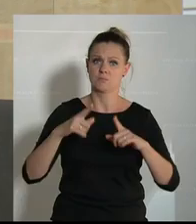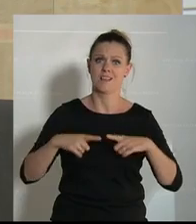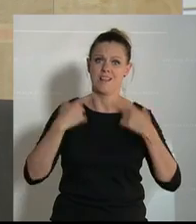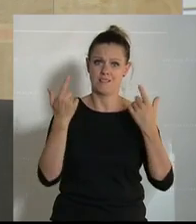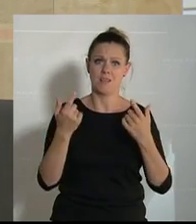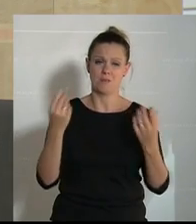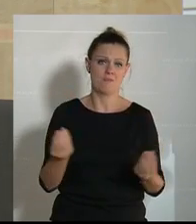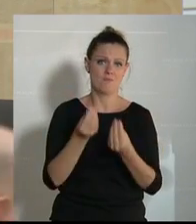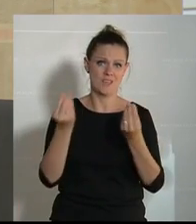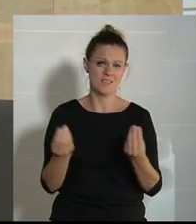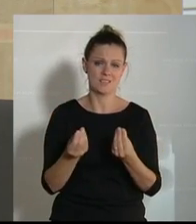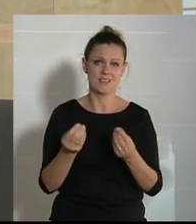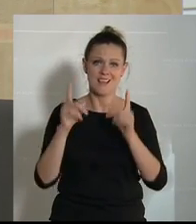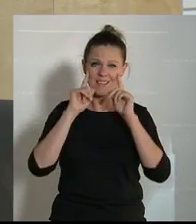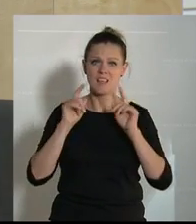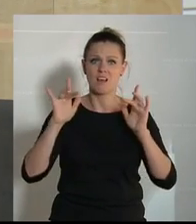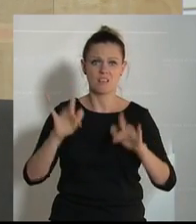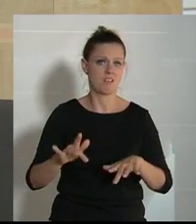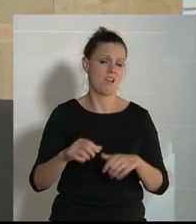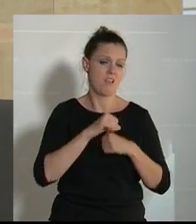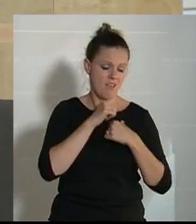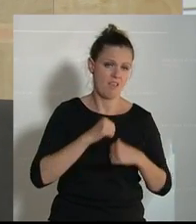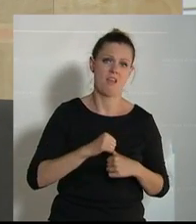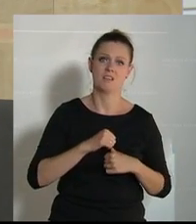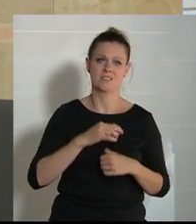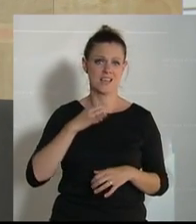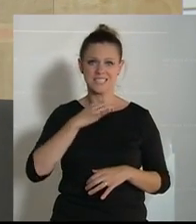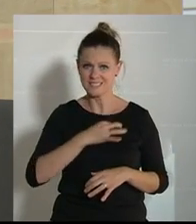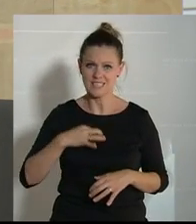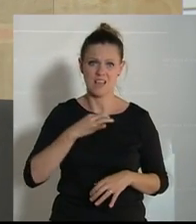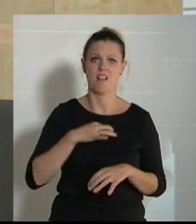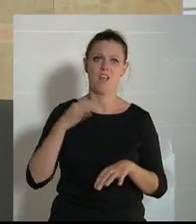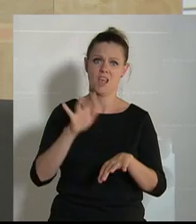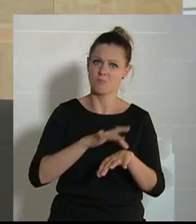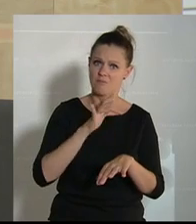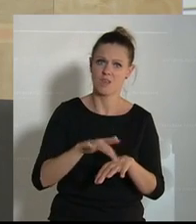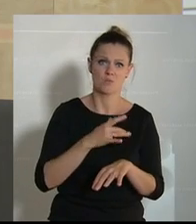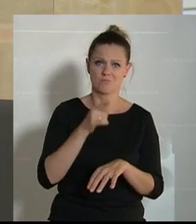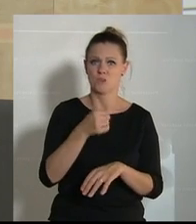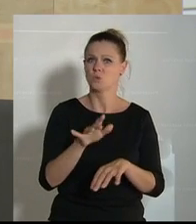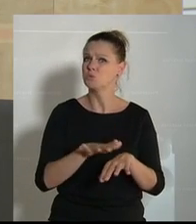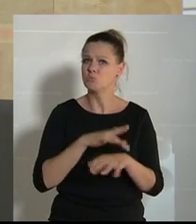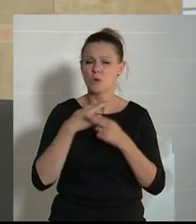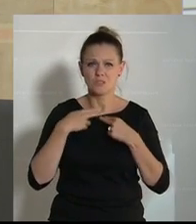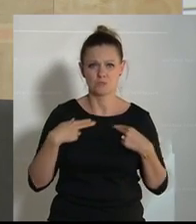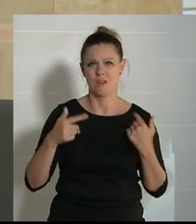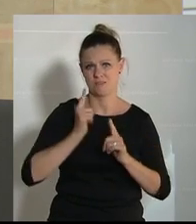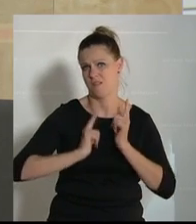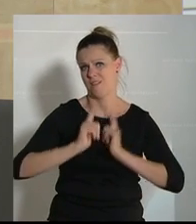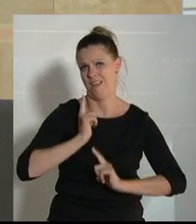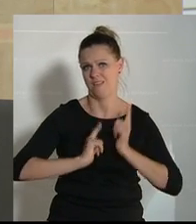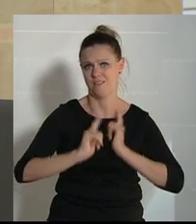Herz, Tiere haben eine Seele, Tiere haben Empfindungen, haben Nerven, empfinden Schmerzen, empfinden Leid. Und